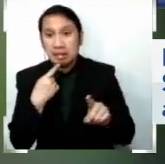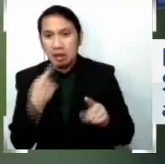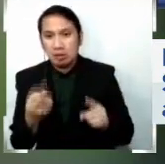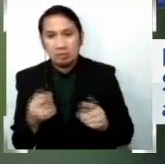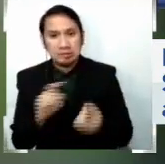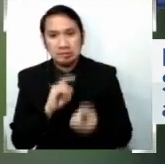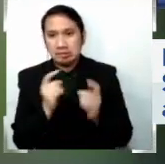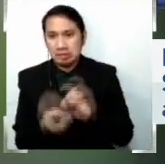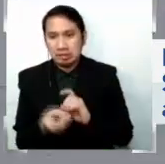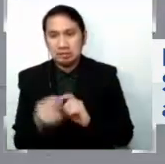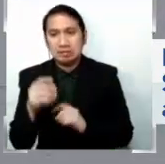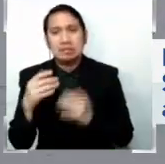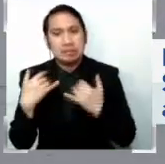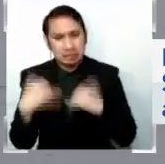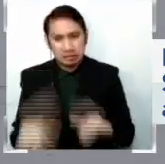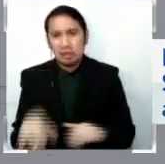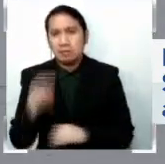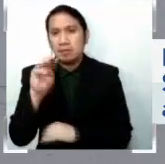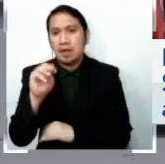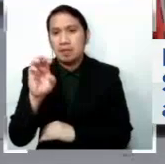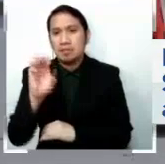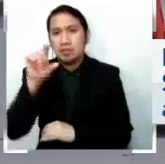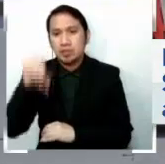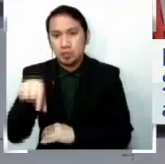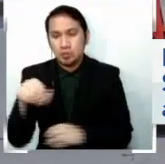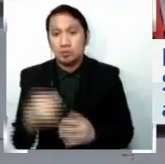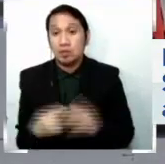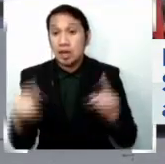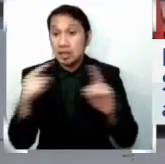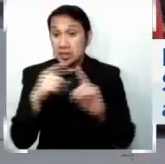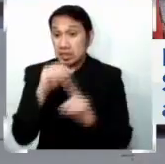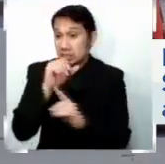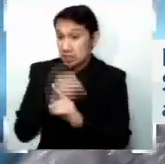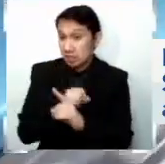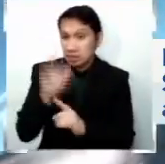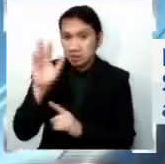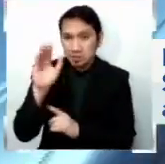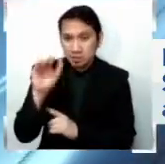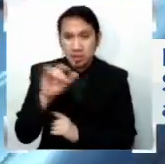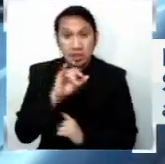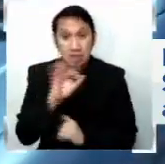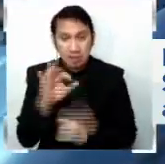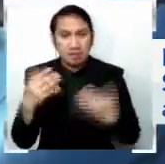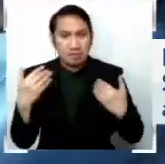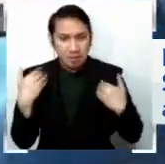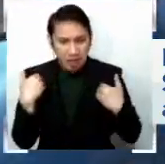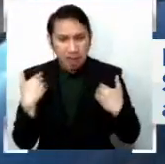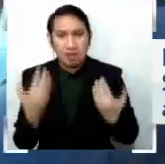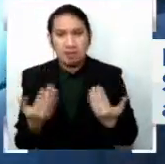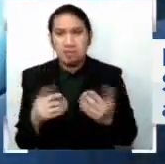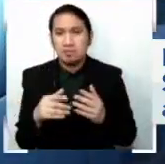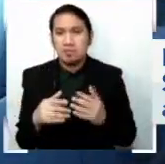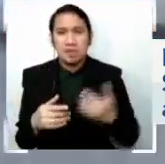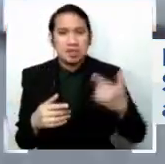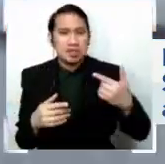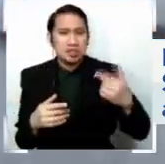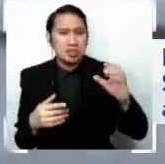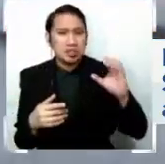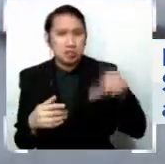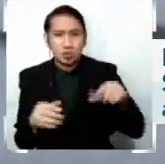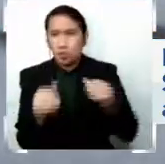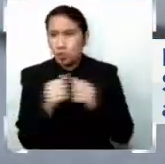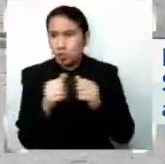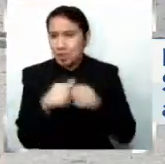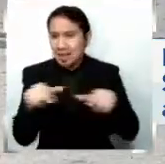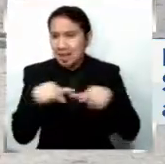rin muna ang NCR. Tatagal yan hanggang September 15 o kung may patutupad na ang pilot GCQ with alert level system o yung